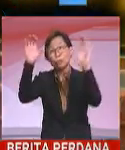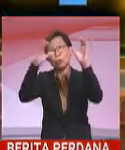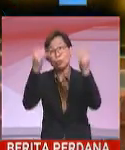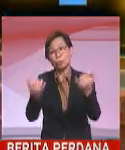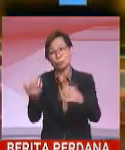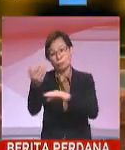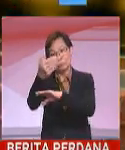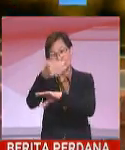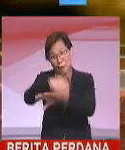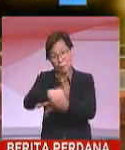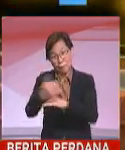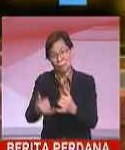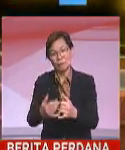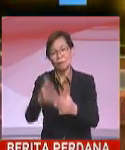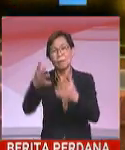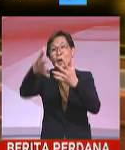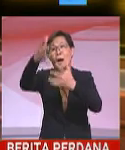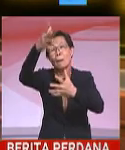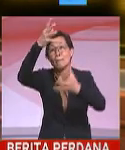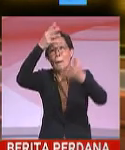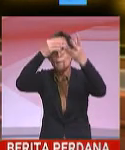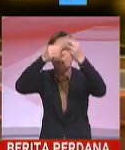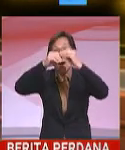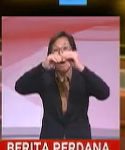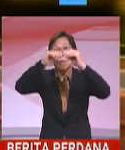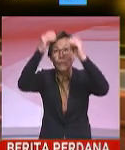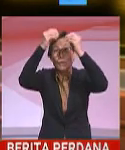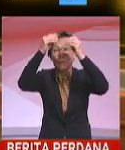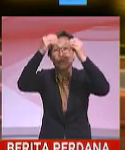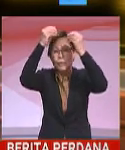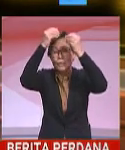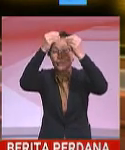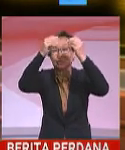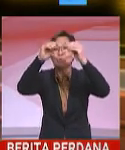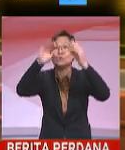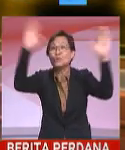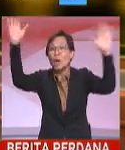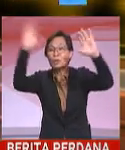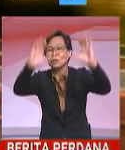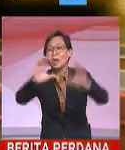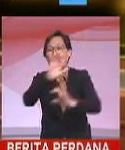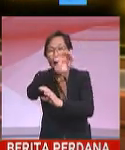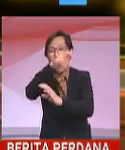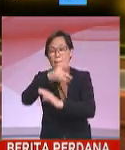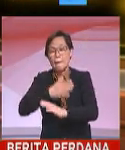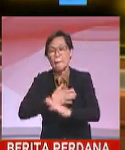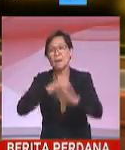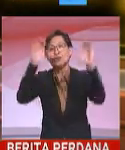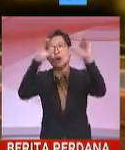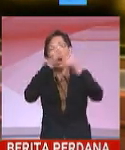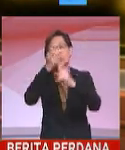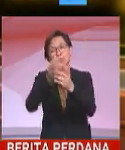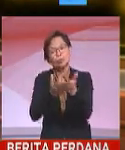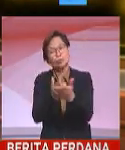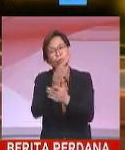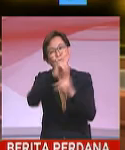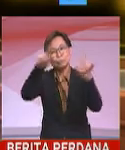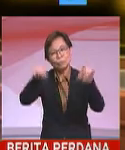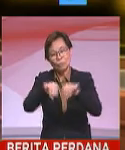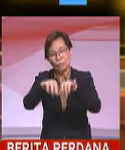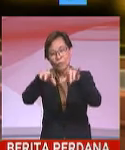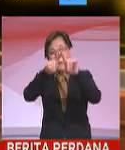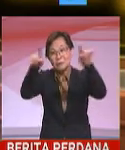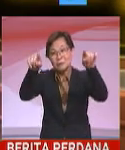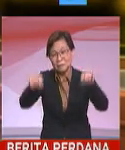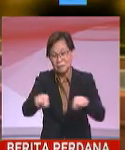untuk malam ini. Dapatkan maklumat cuaca terkini dan sahih melalui aplikasi My Cuaca atau terus ke laman sesawang kami